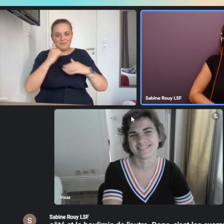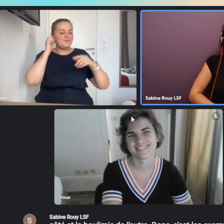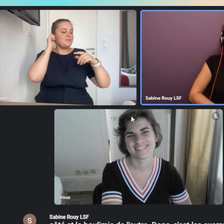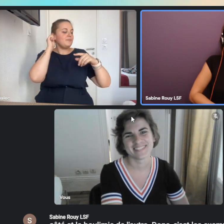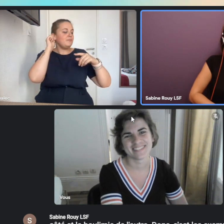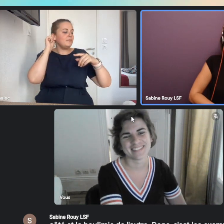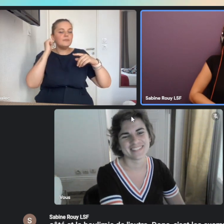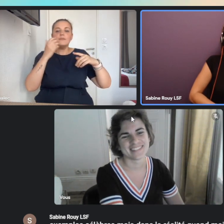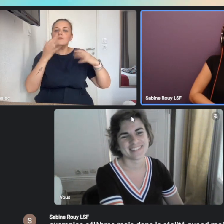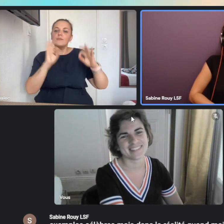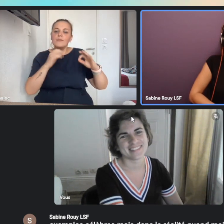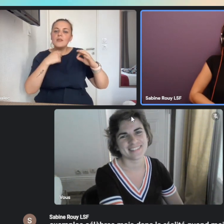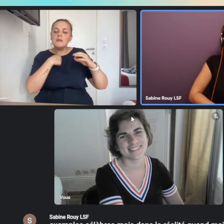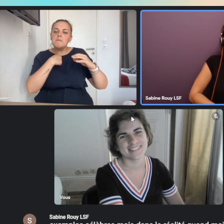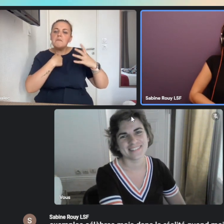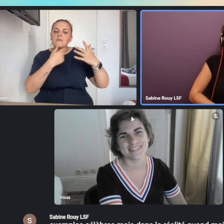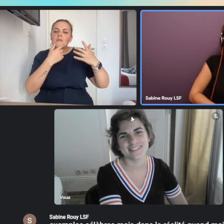L'hyperphagie.